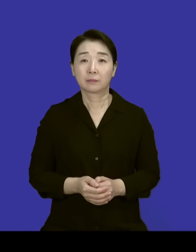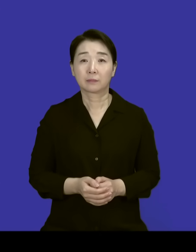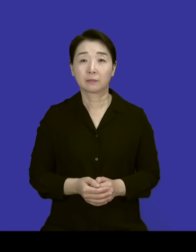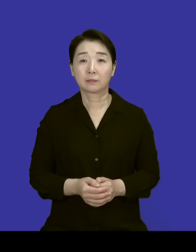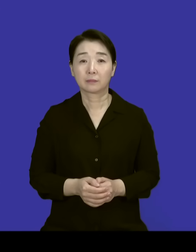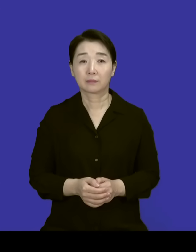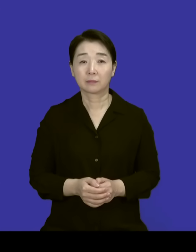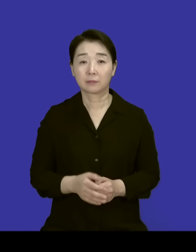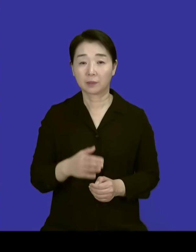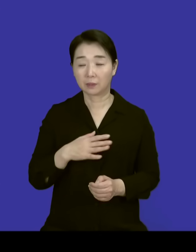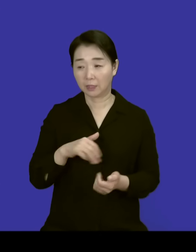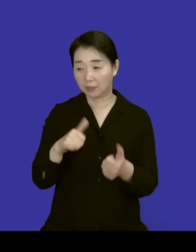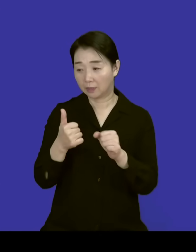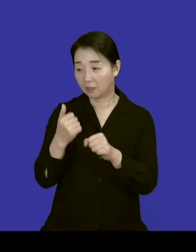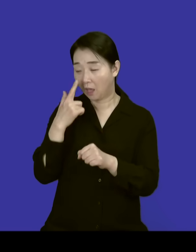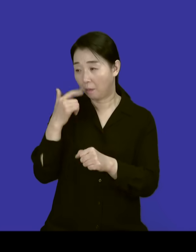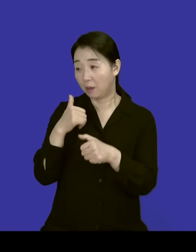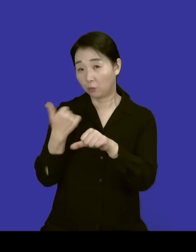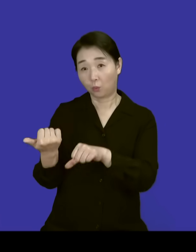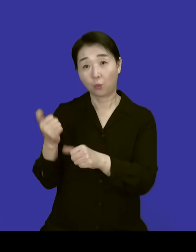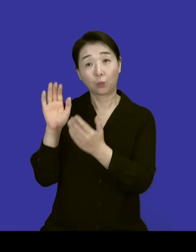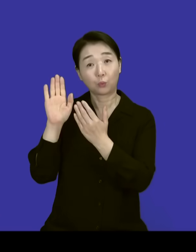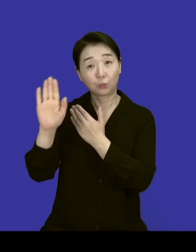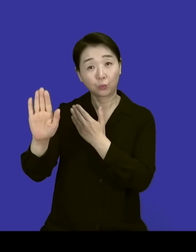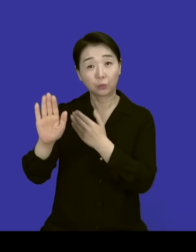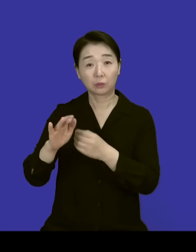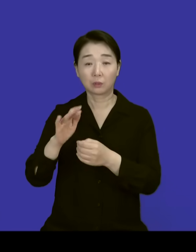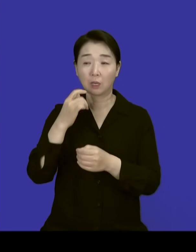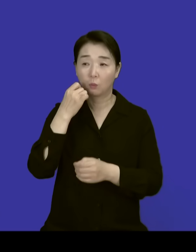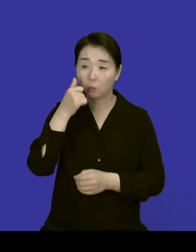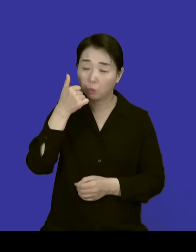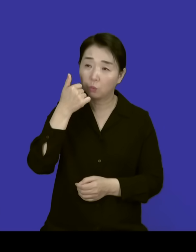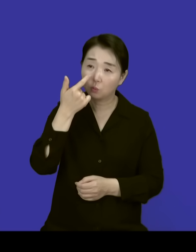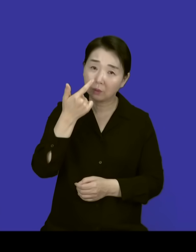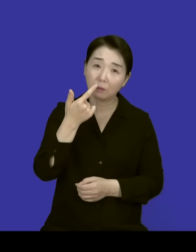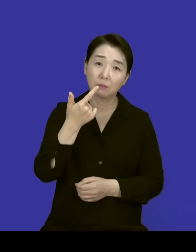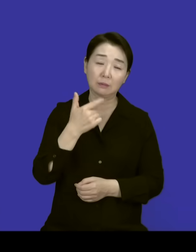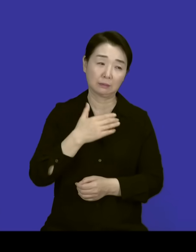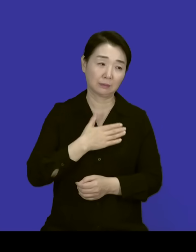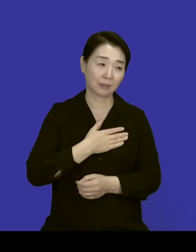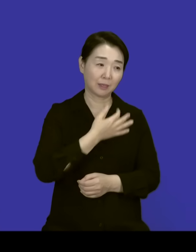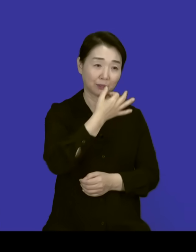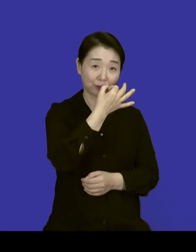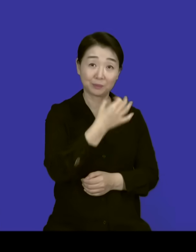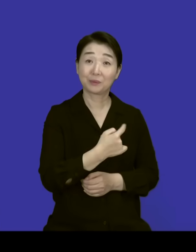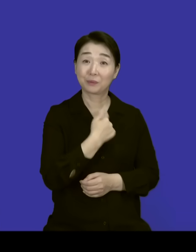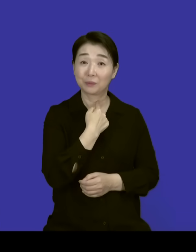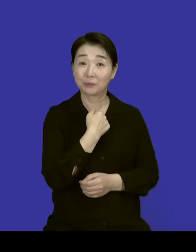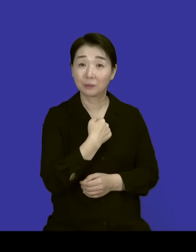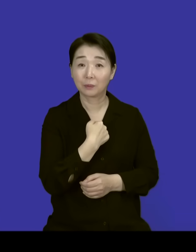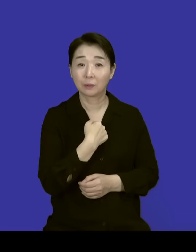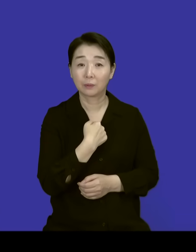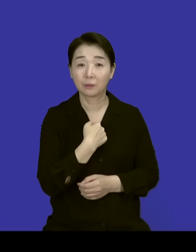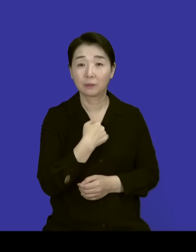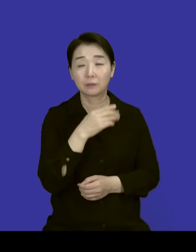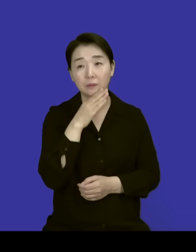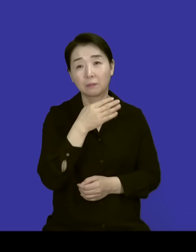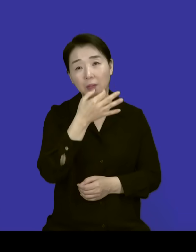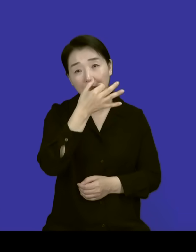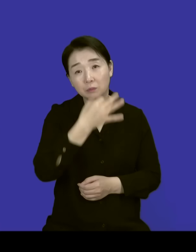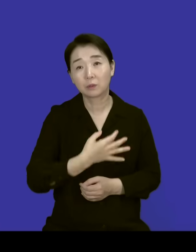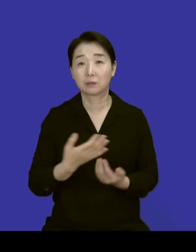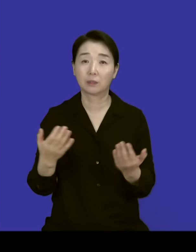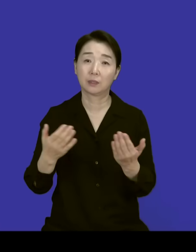제가 작년에 아버지 돌아가시고 나서 한 5, 6개월 정말 힘들었어요. 진짜. 그냥 미친 듯이 힘들었어요.